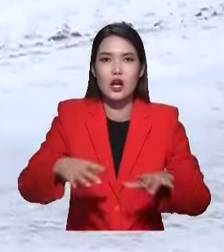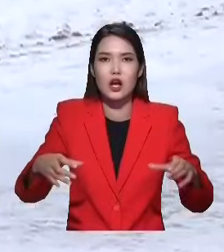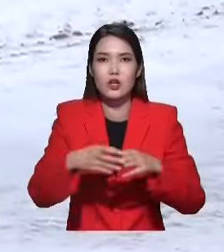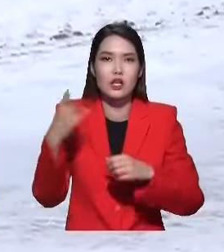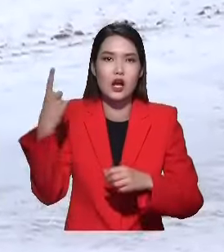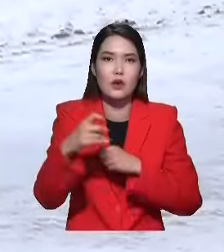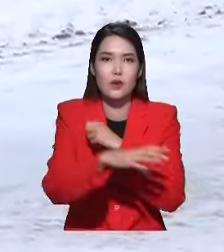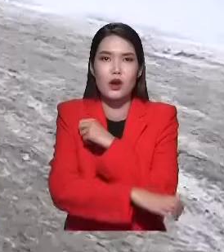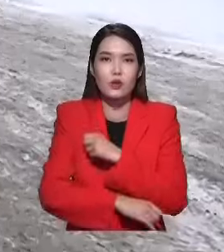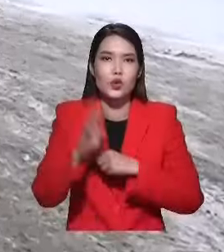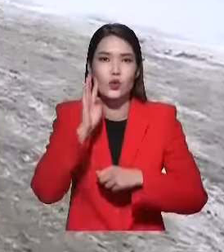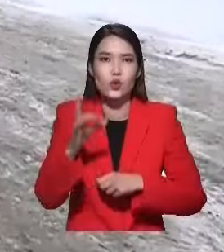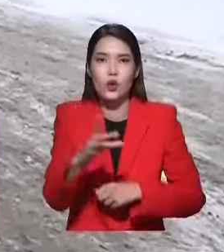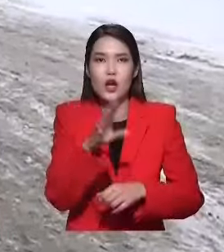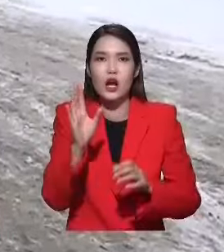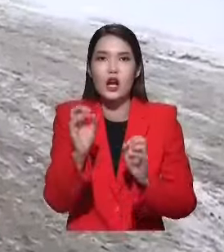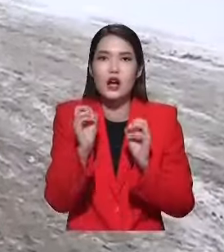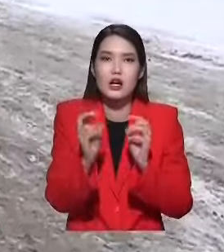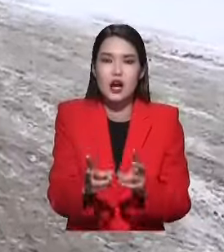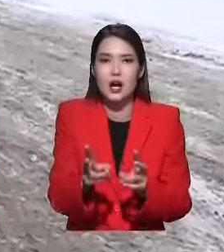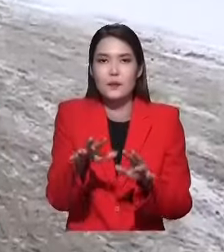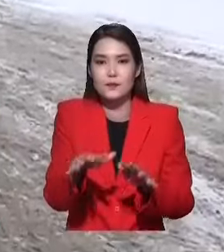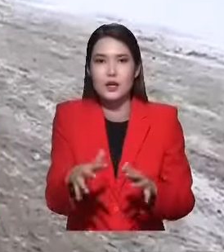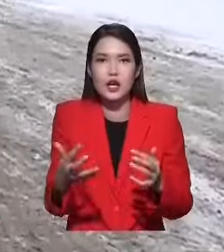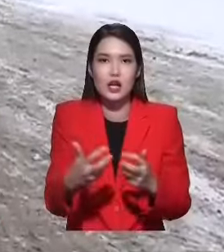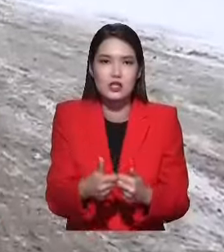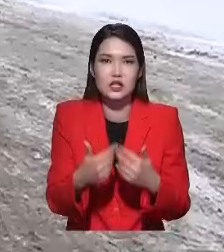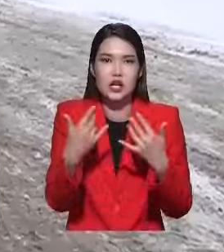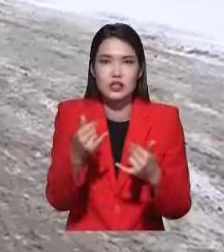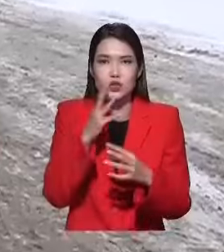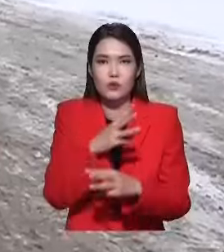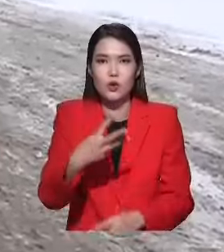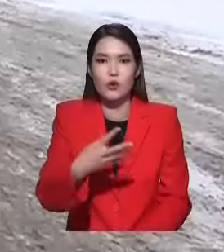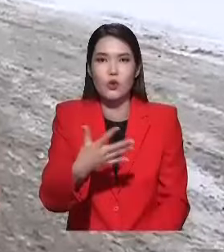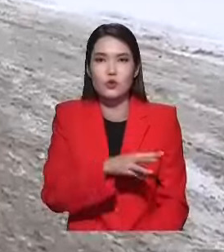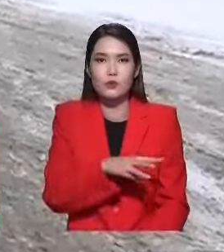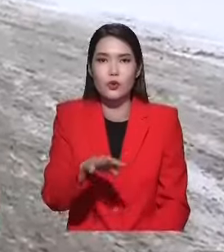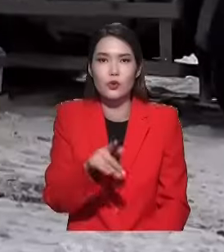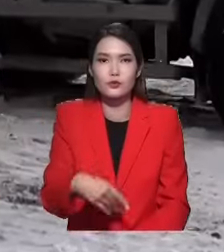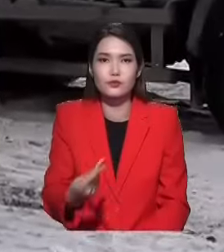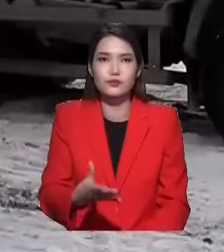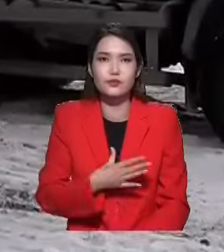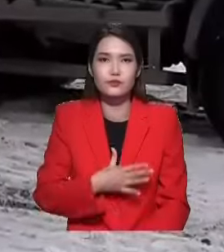дейін су қоймалардағы қауіпті сейілтеміз деп сендірді. Бұл іске бюджеттен 35 миллион теңге бөлініпті.